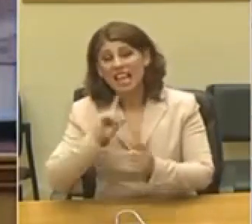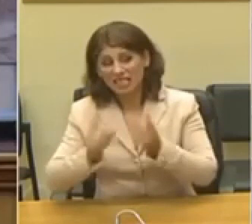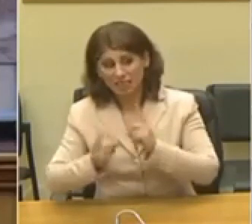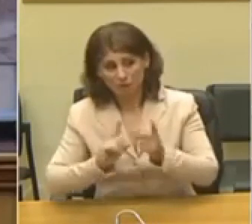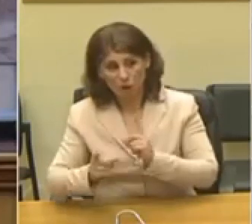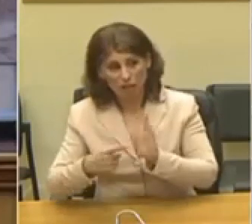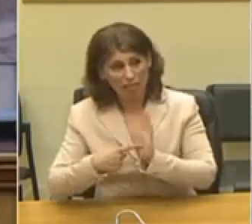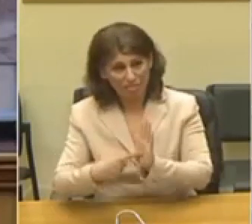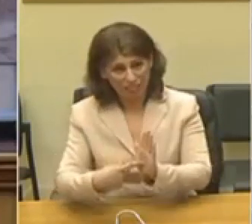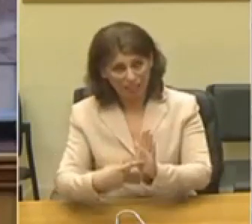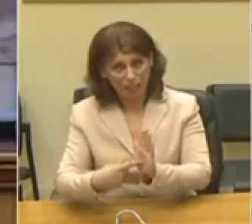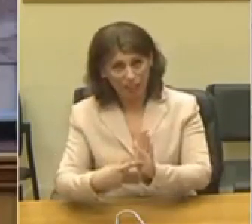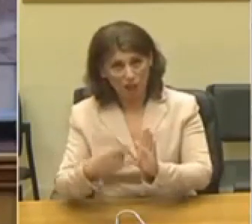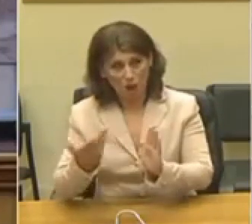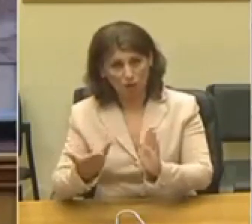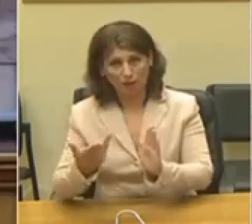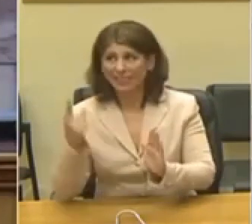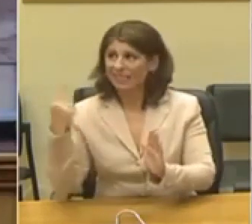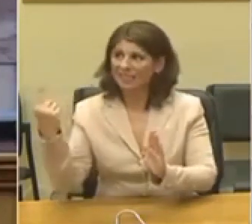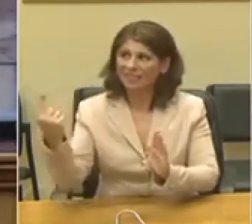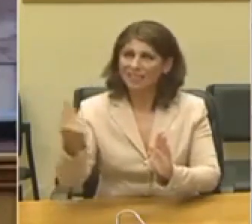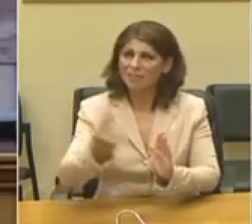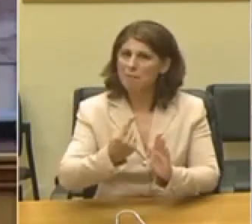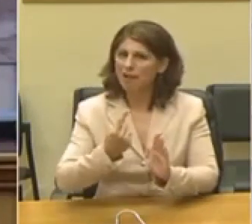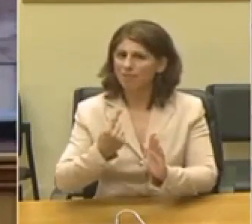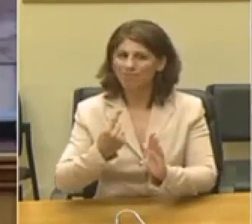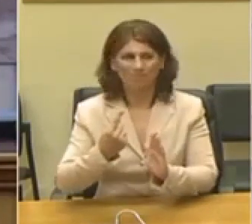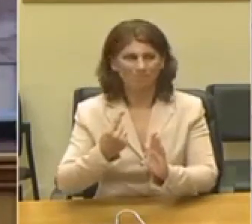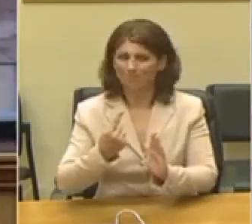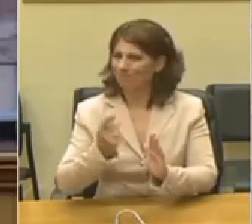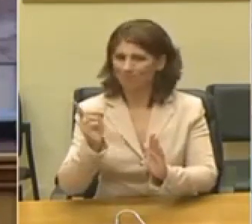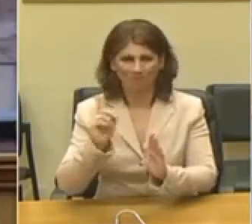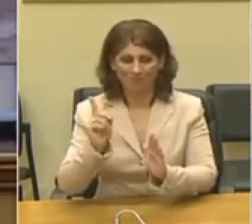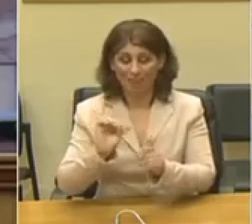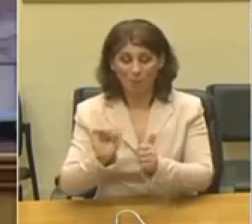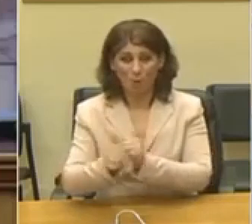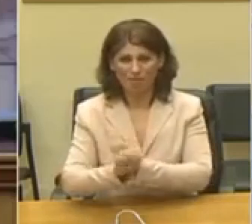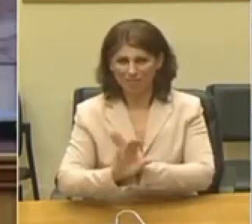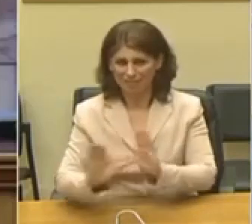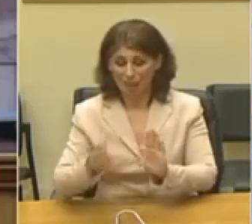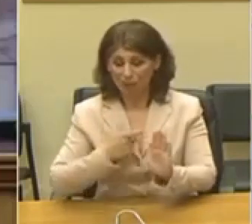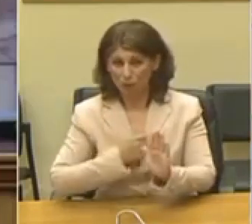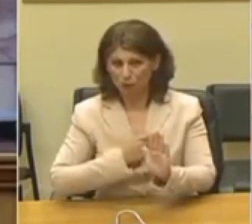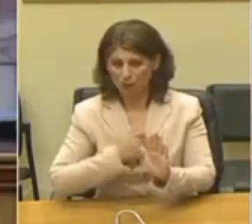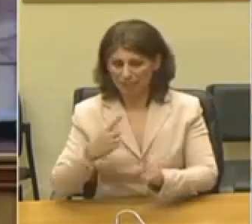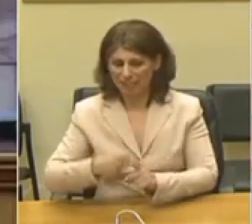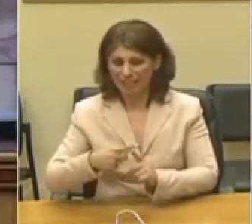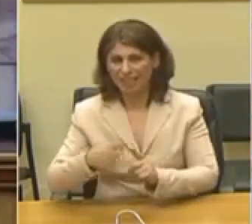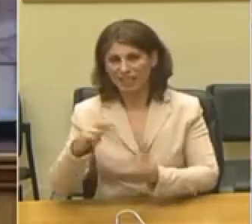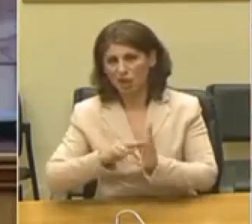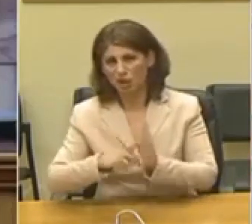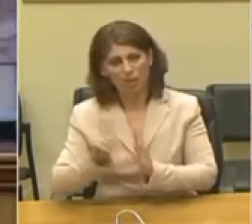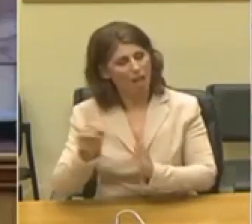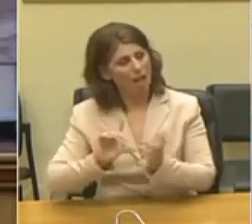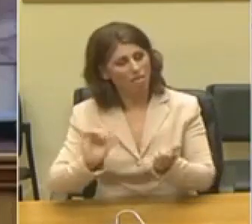Η ίδια η συμφωνία δείχνει ότι το κλίμα δεν έχει αποκατασταθεί, το κλίμα εμπιστοσύνης στην ελληνική οικονομία.